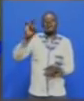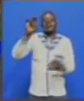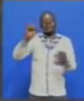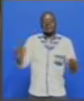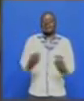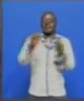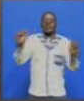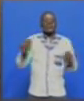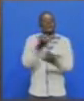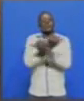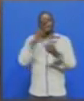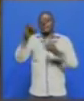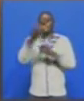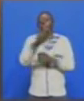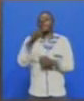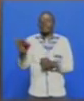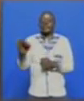Faso.